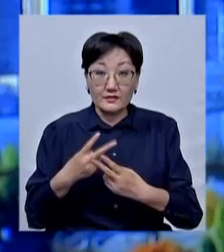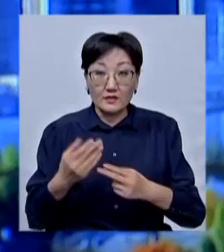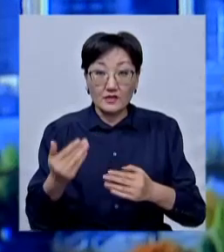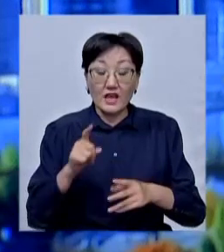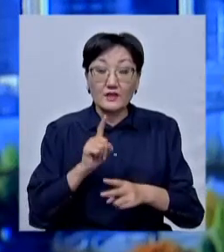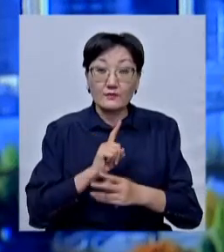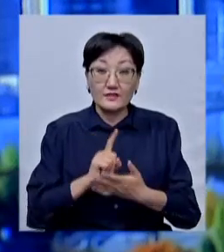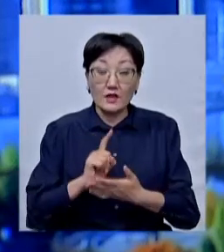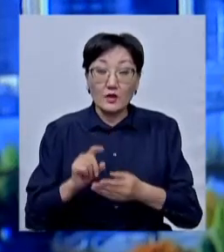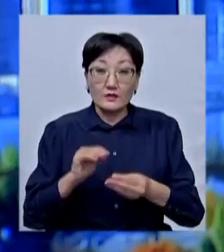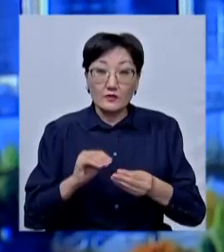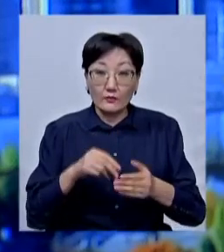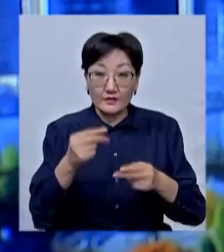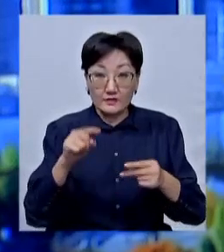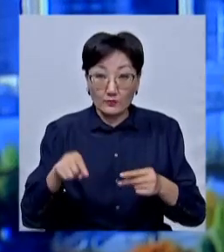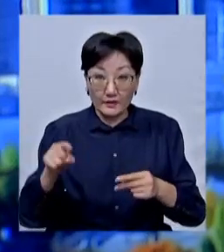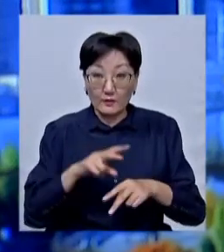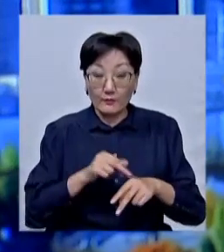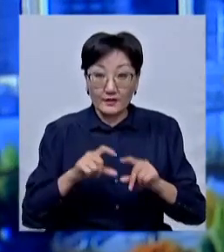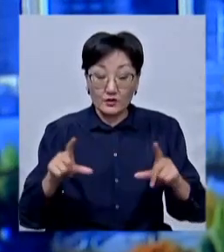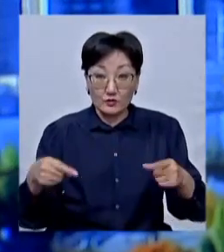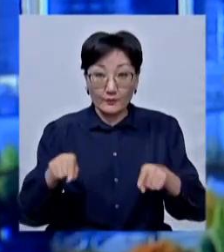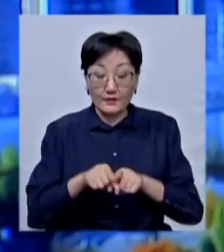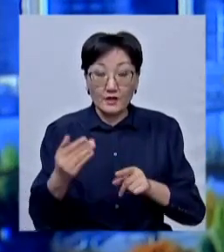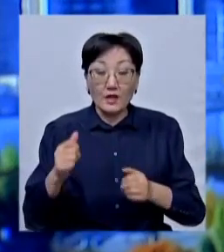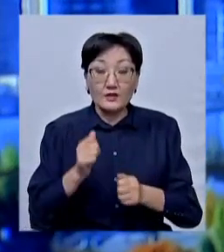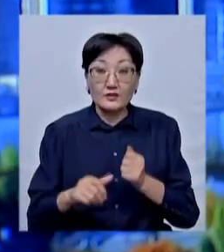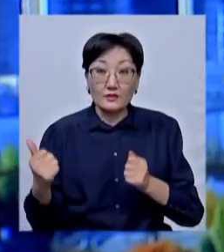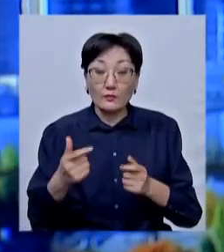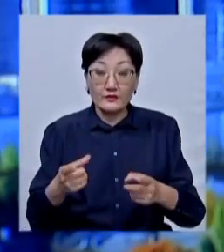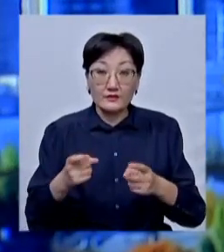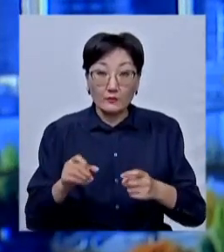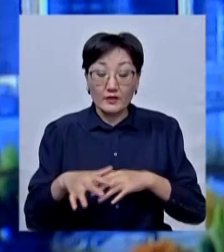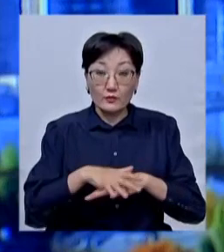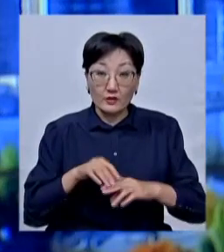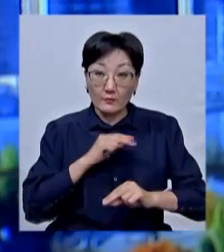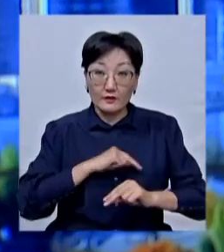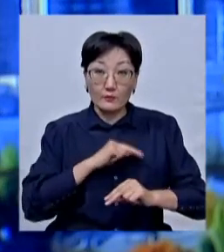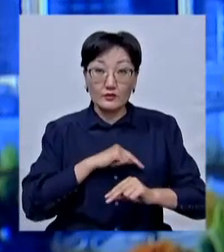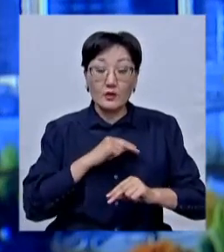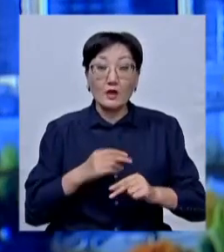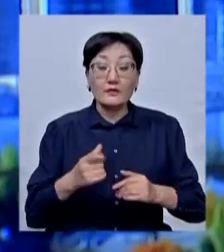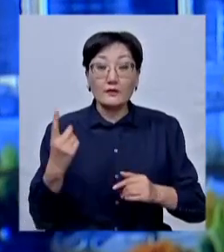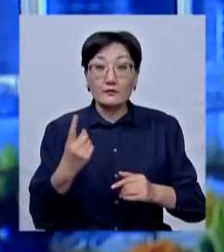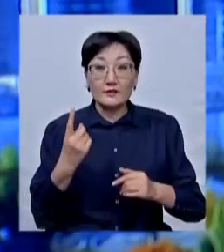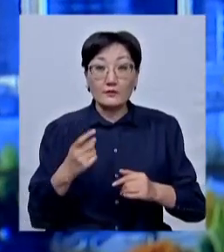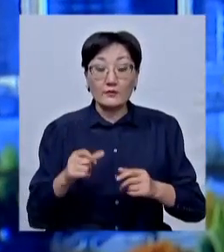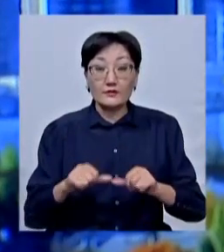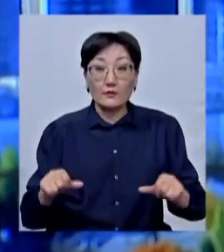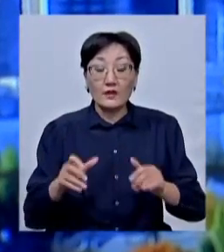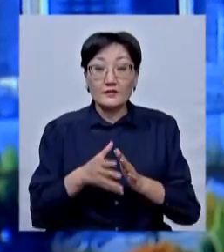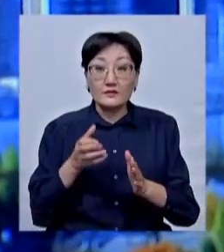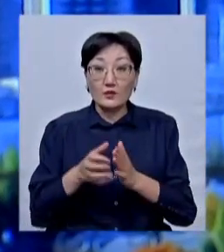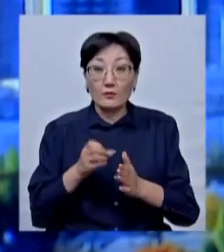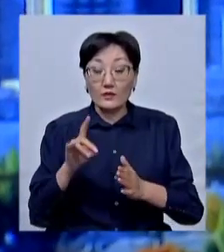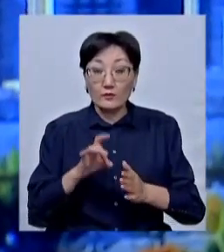они обязаны регулярно отмечаться в полиции. Также их еженедельно привлекают к общественным работам. На одном из локальных субботников